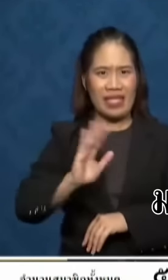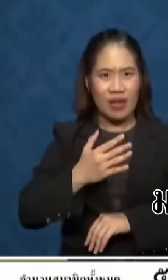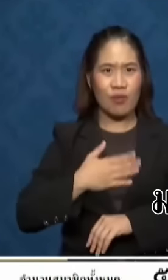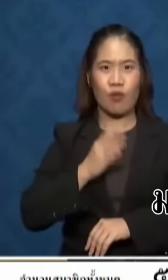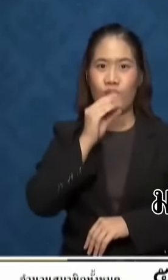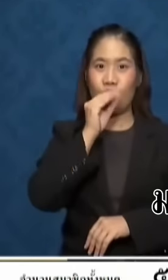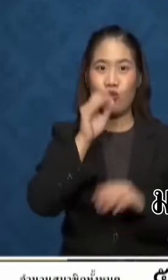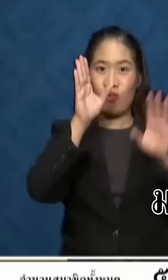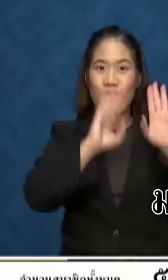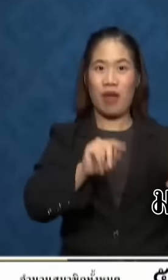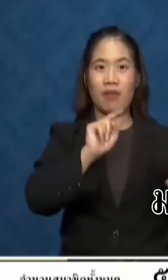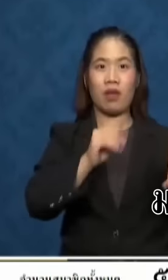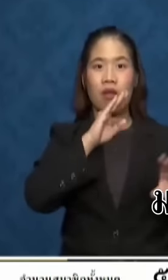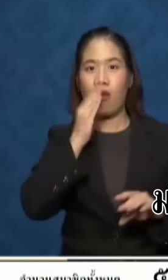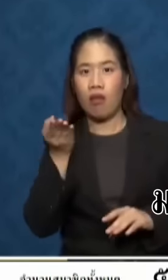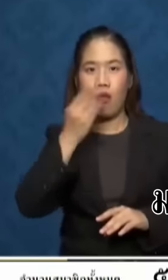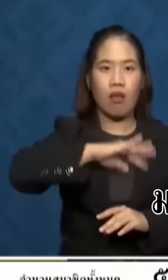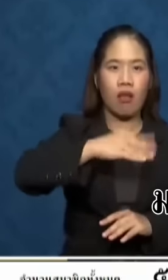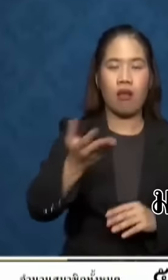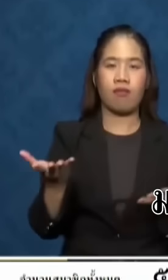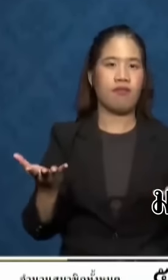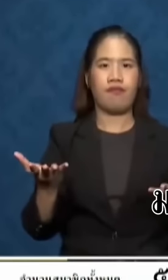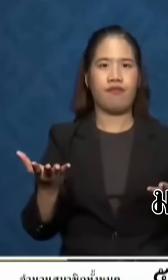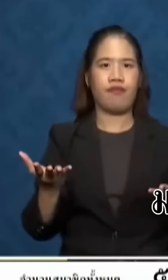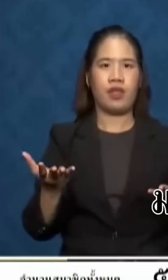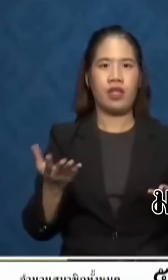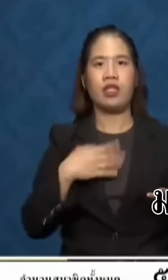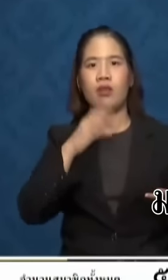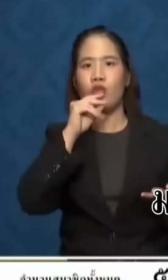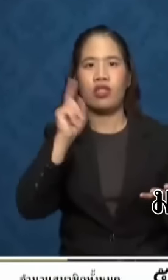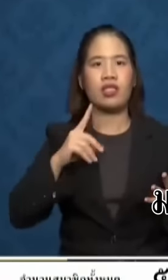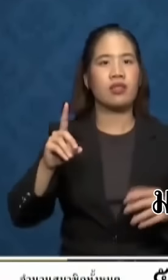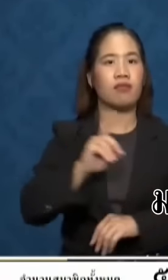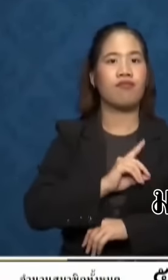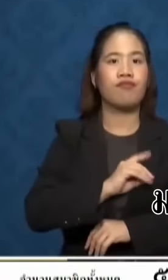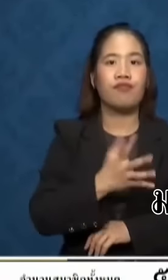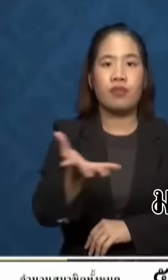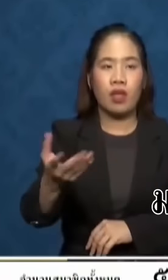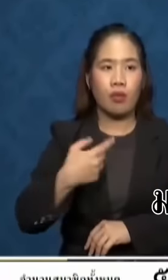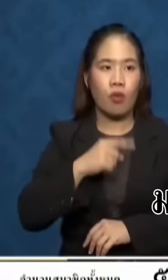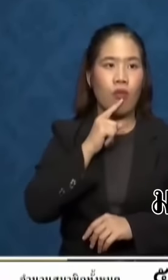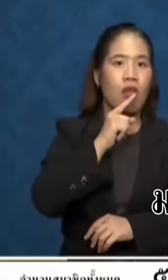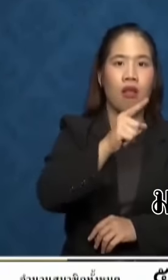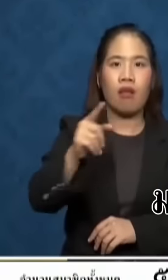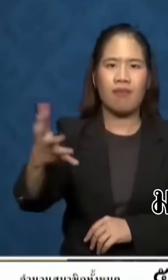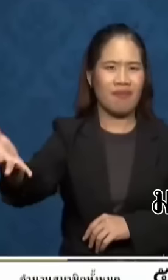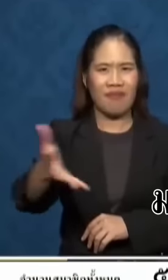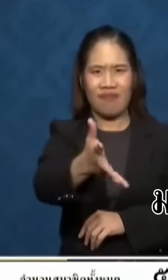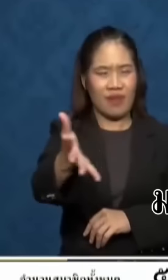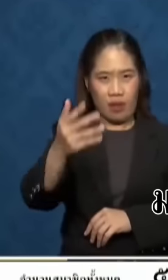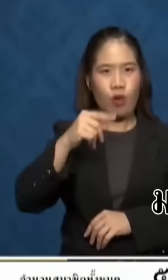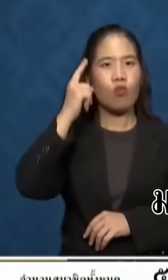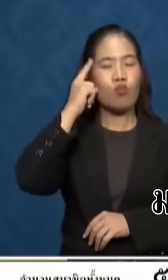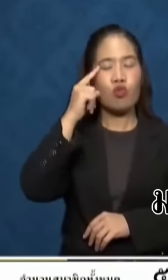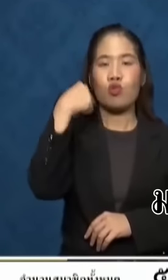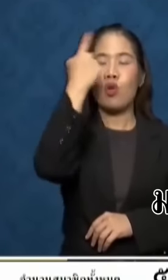ไม่พูดอะไรสัปรับหรอพูดอะไรที่ไม่รบผิดชอบผมไม่ก่าหาใครที่ไม่เป็ความจิผมรู้ว่